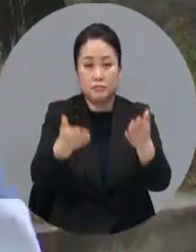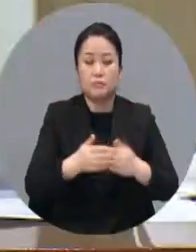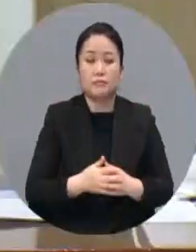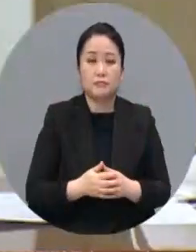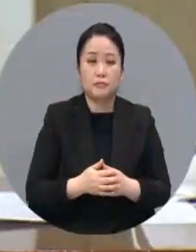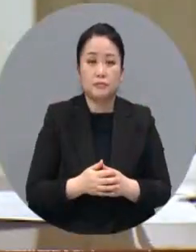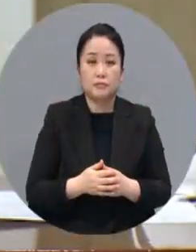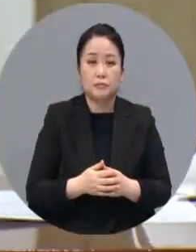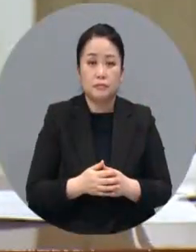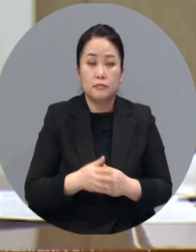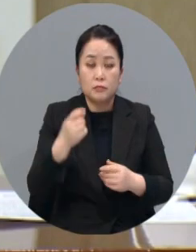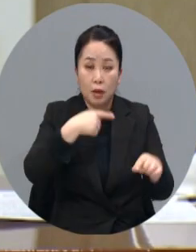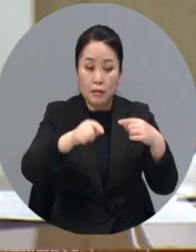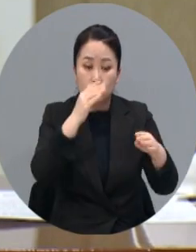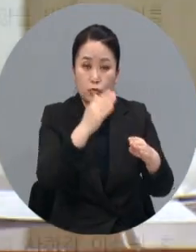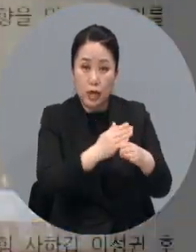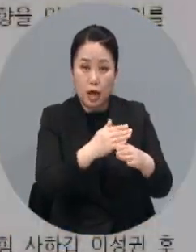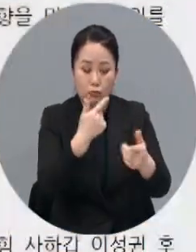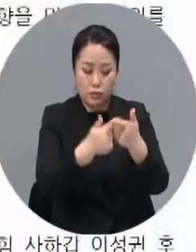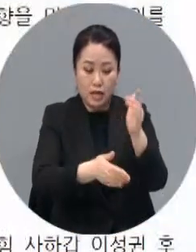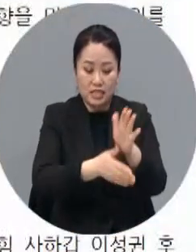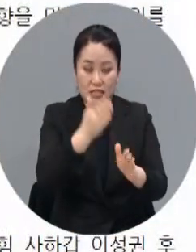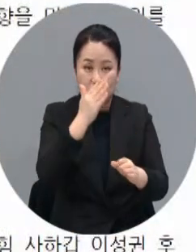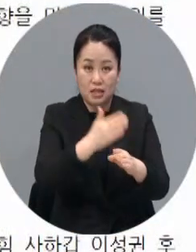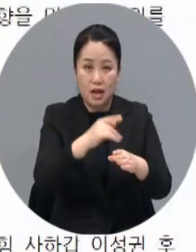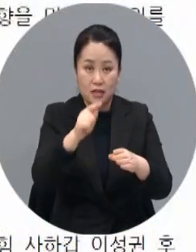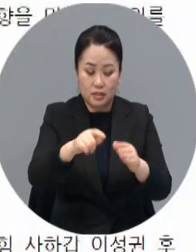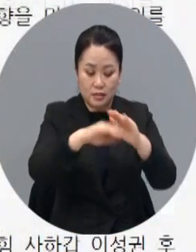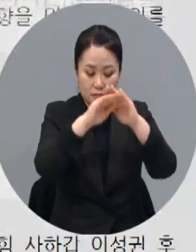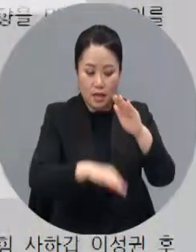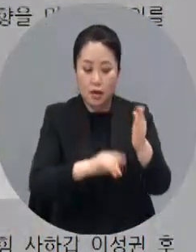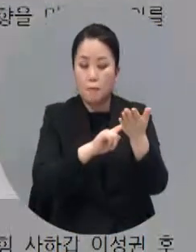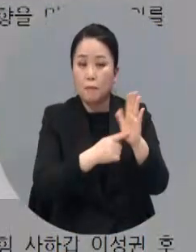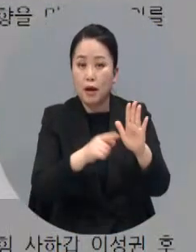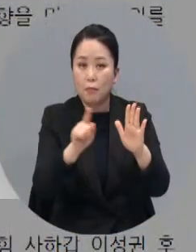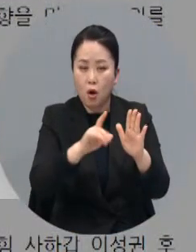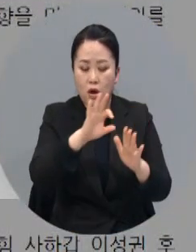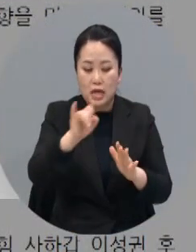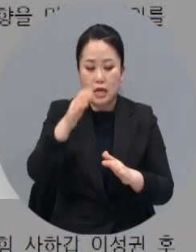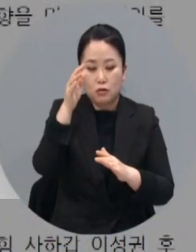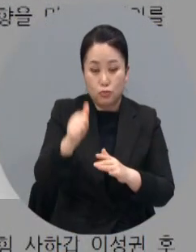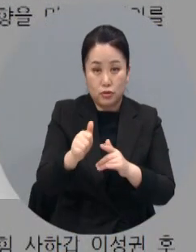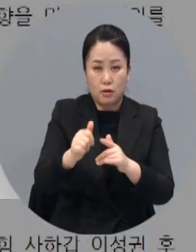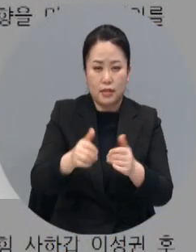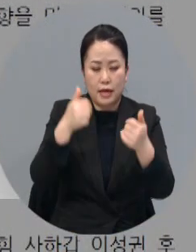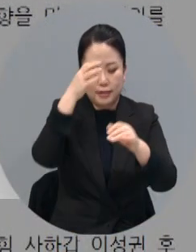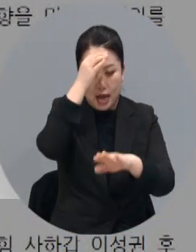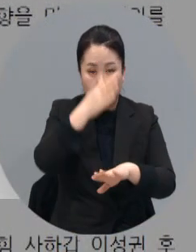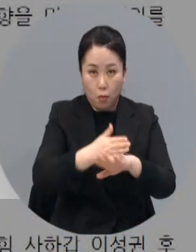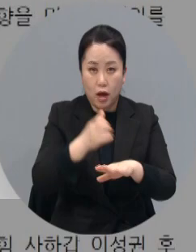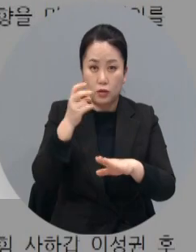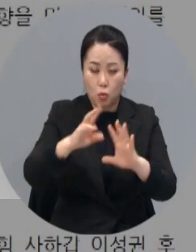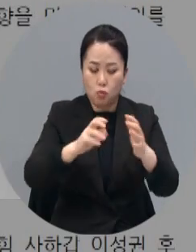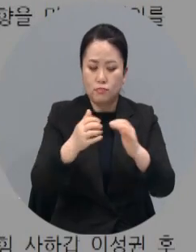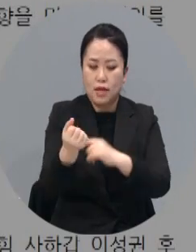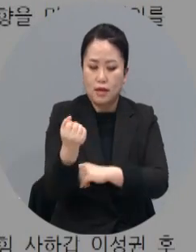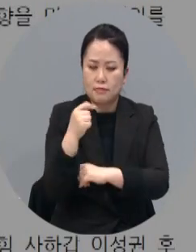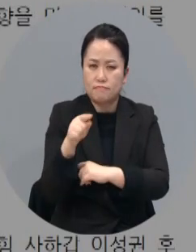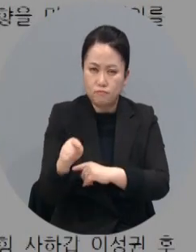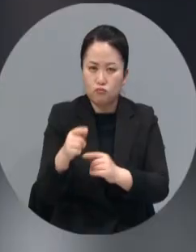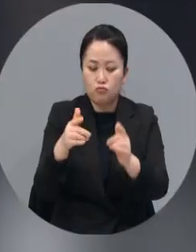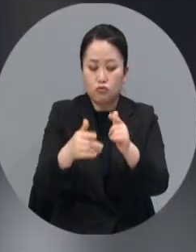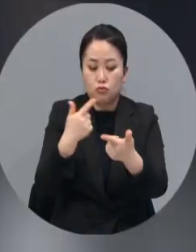겁니다. 더불어민주당 부산시당은 성명을 통해 이 구청장의 사과와 국민의힘 부산시당의 조치를